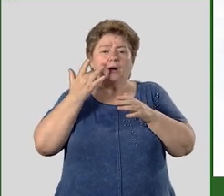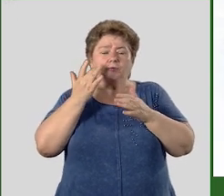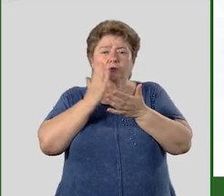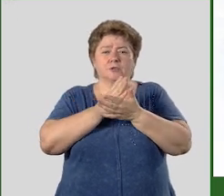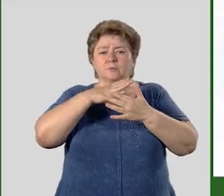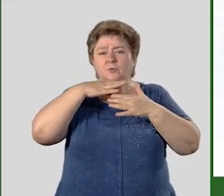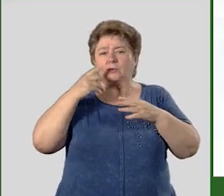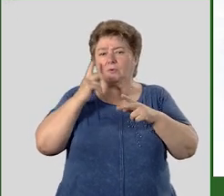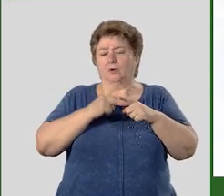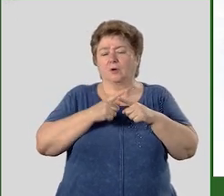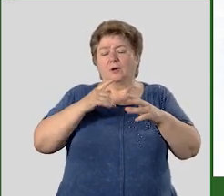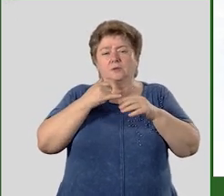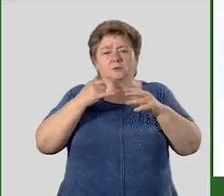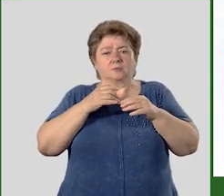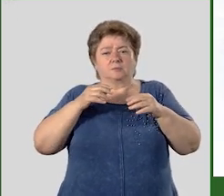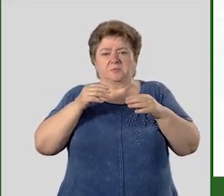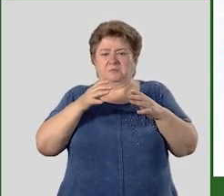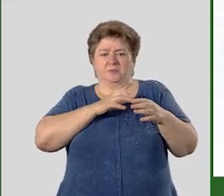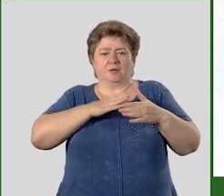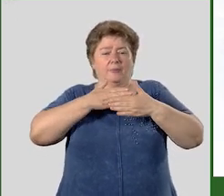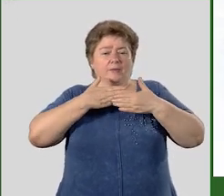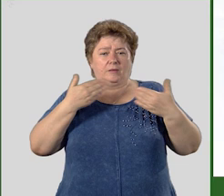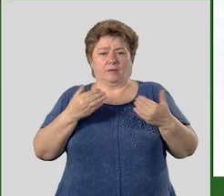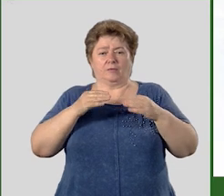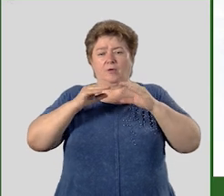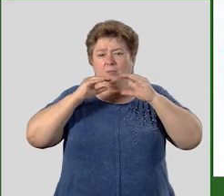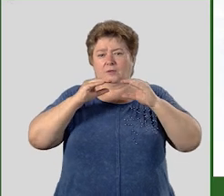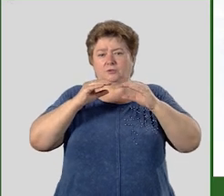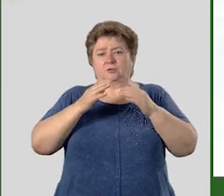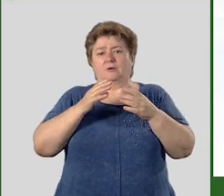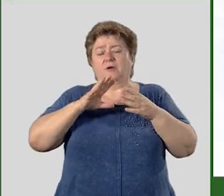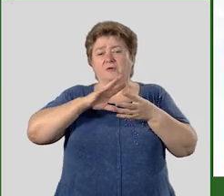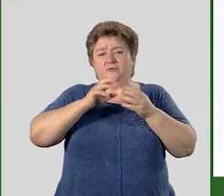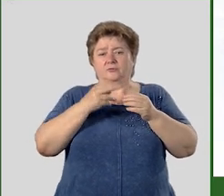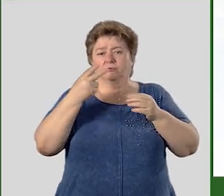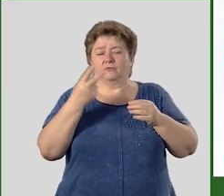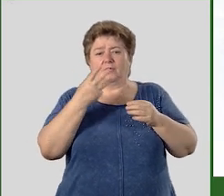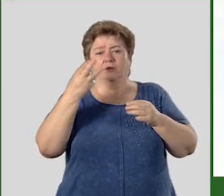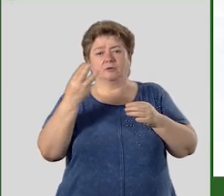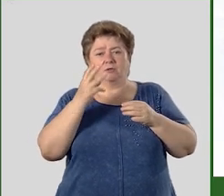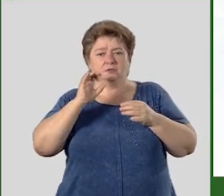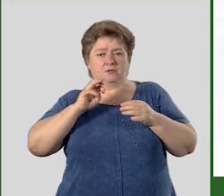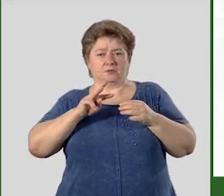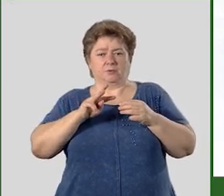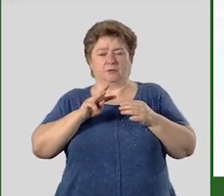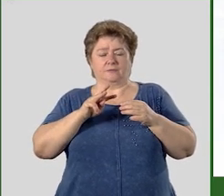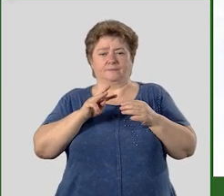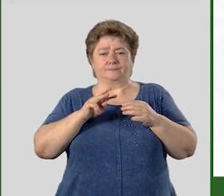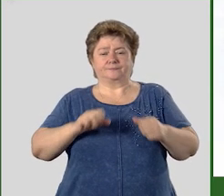железа. Почвы неплодородны и толщиной всего 2-3 сантиметра.